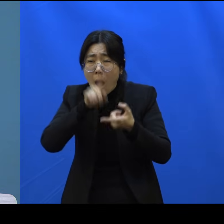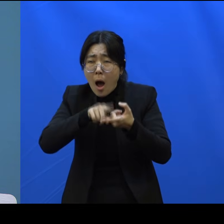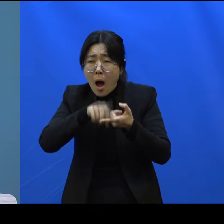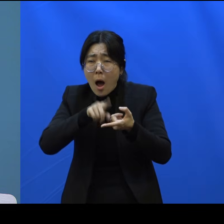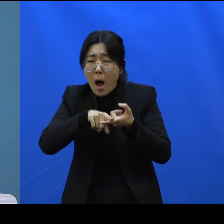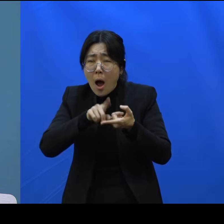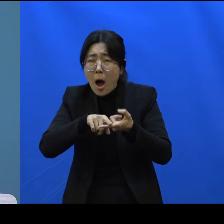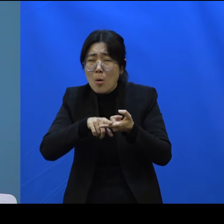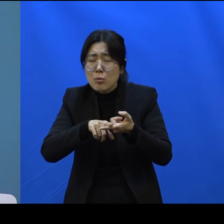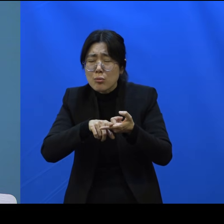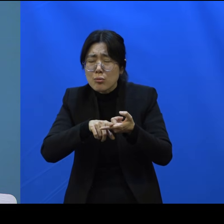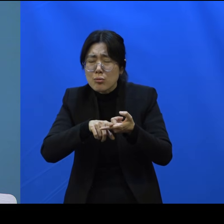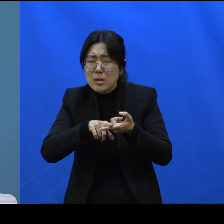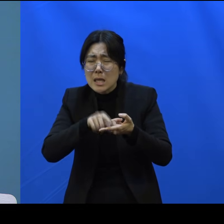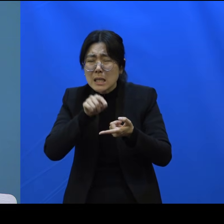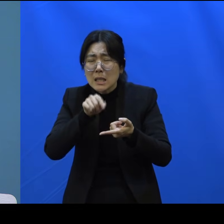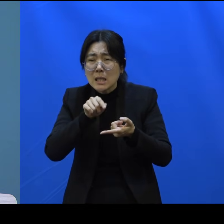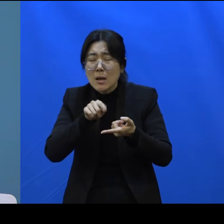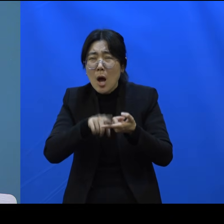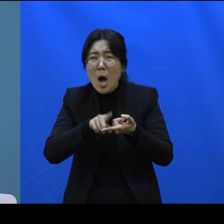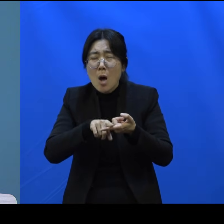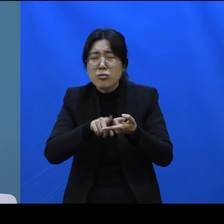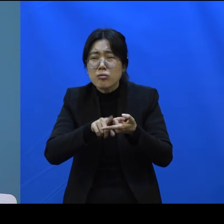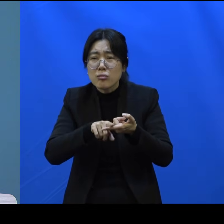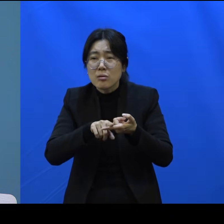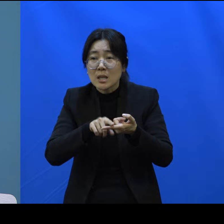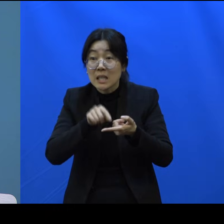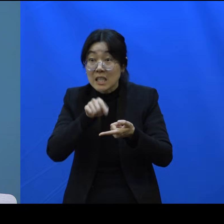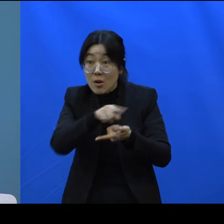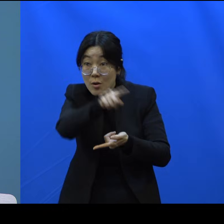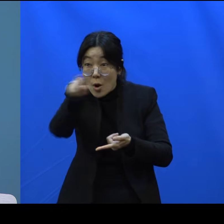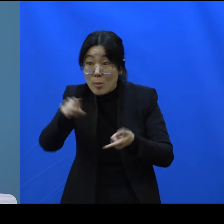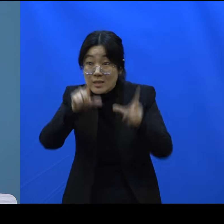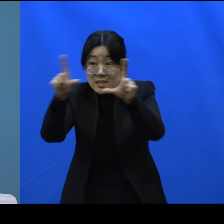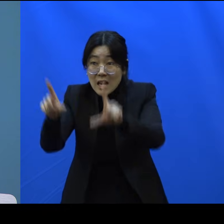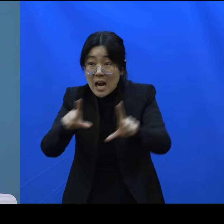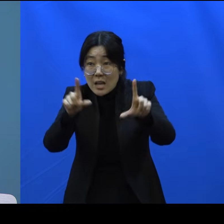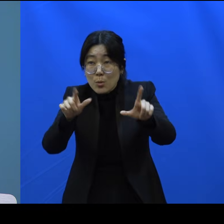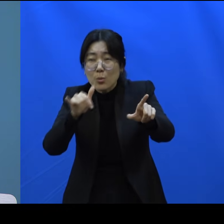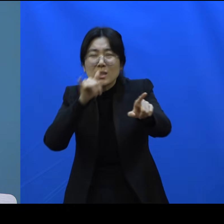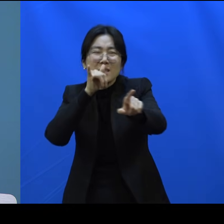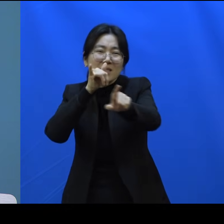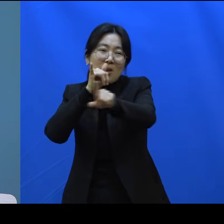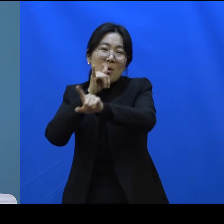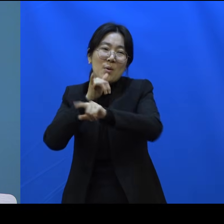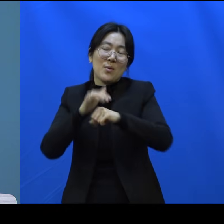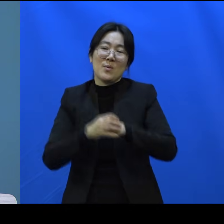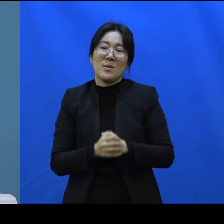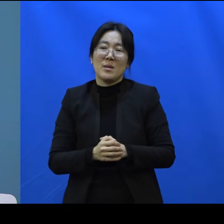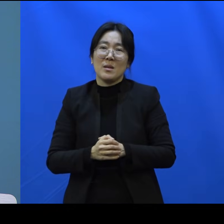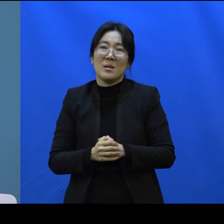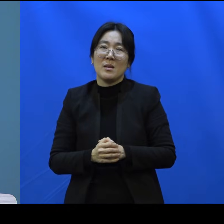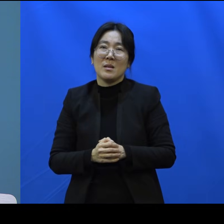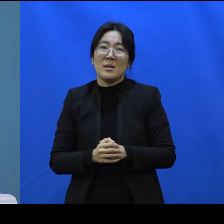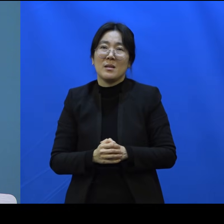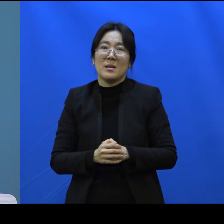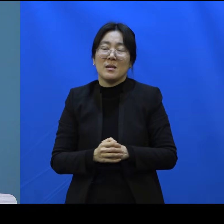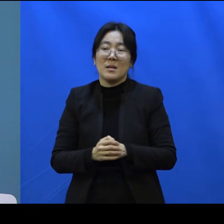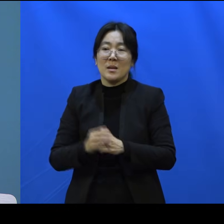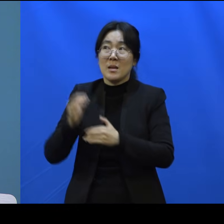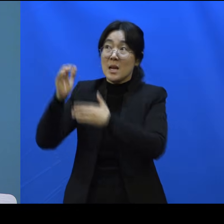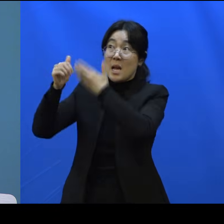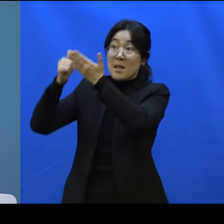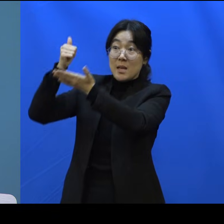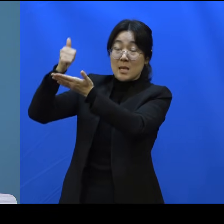바울이 교만해가지고 바울은 좀 죽여야 돼. 좀 풀 죽여야 돼. 가시 하나 확실한 게 박아놔야 돼.